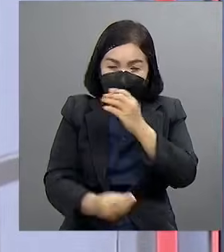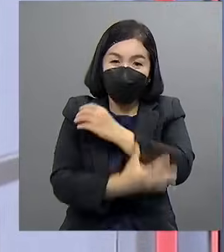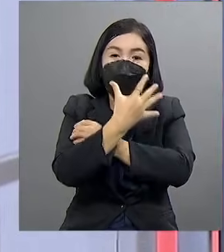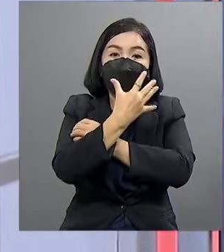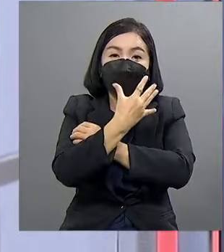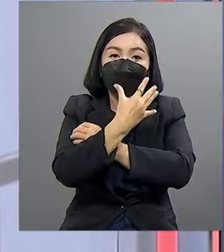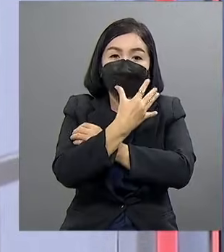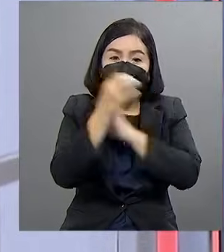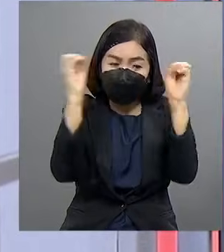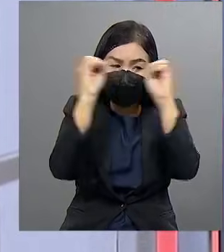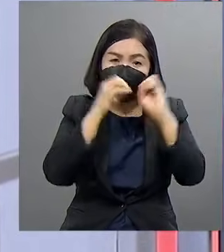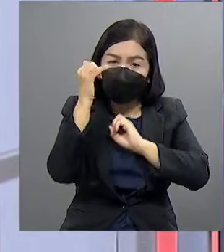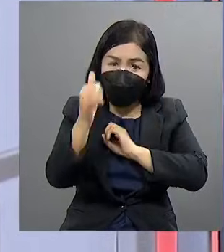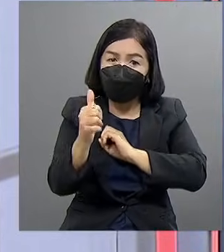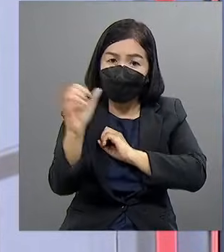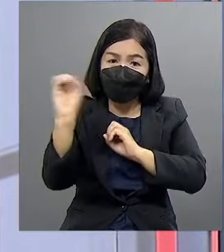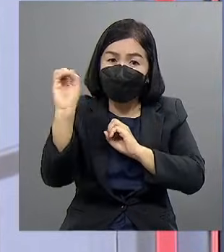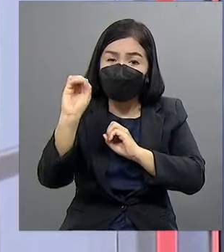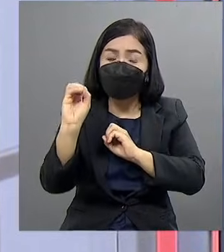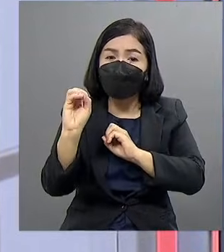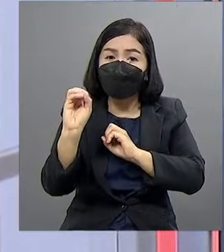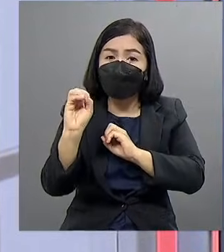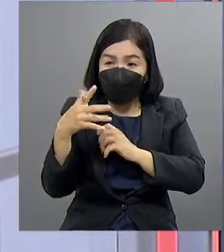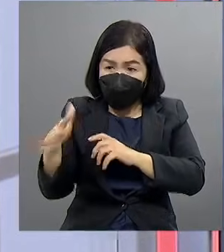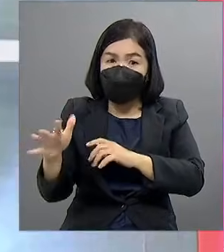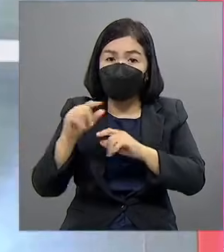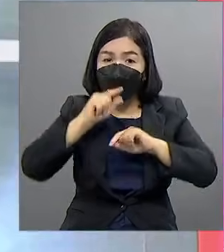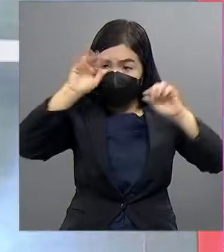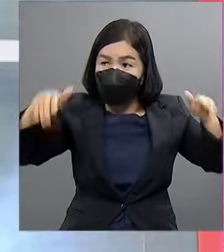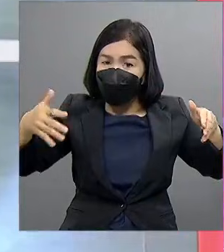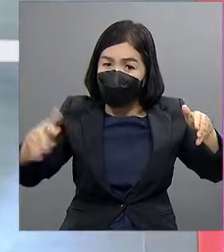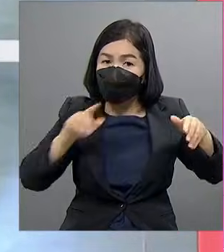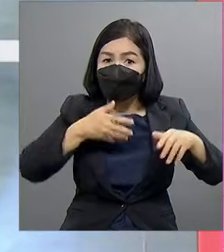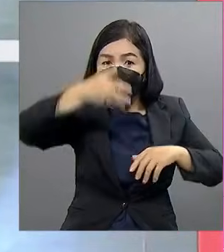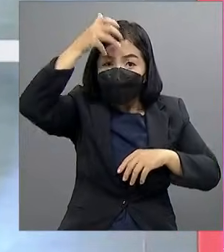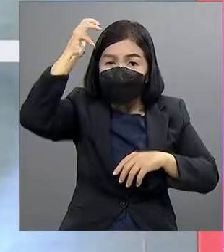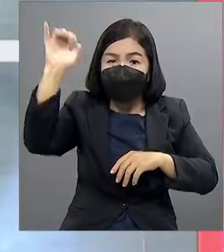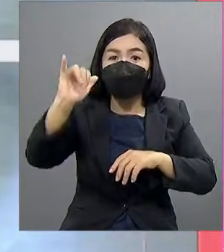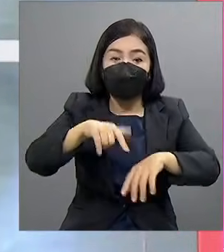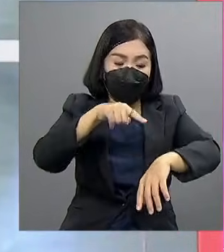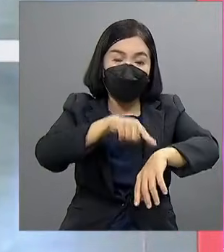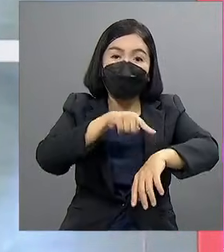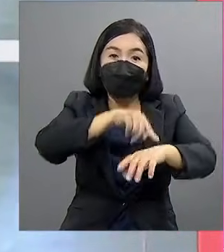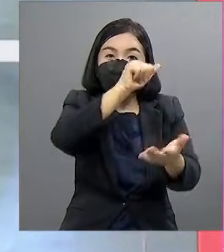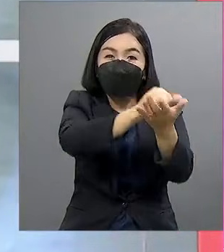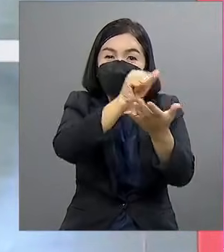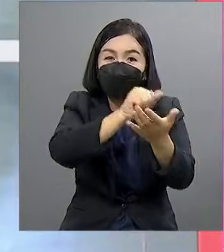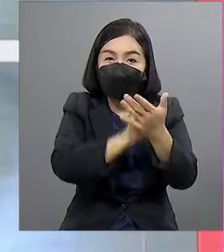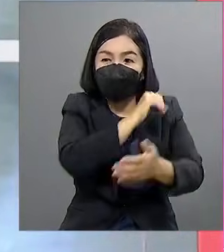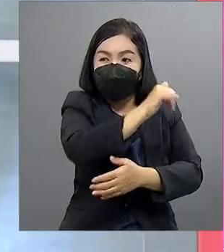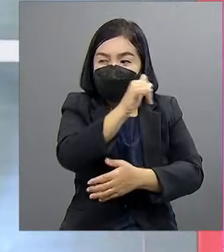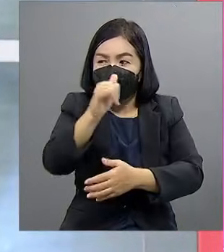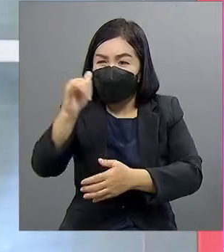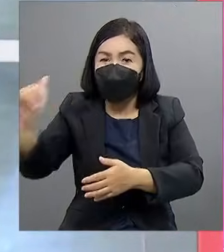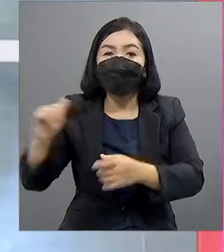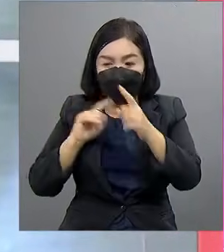ที่สิงห์บุรีเนาะไปอ่างทองกันมาแล้วใช่ไหม ชัยนาทไปมาแล้ว ตอนนี้คิวยาวมากเลยนะคะจังหวัดที่เราวางแผนจะไปสัญจรเท่าที่เราคุยกัน ย